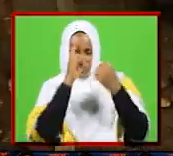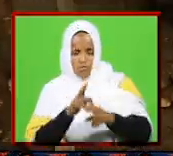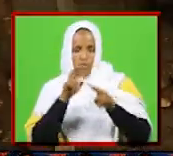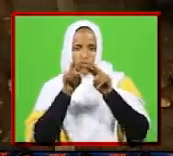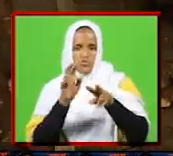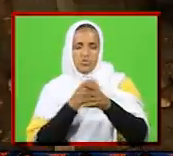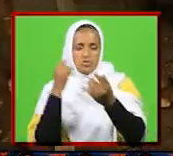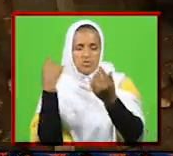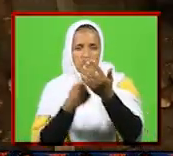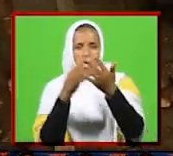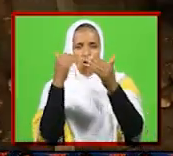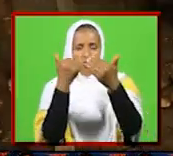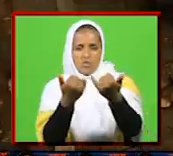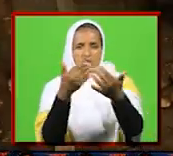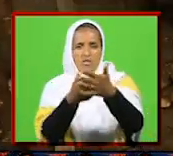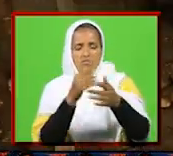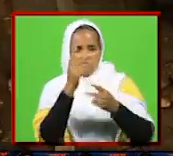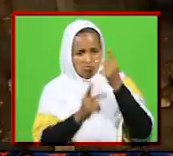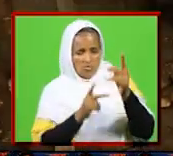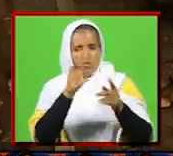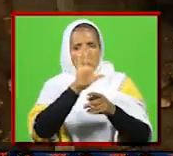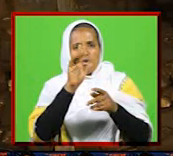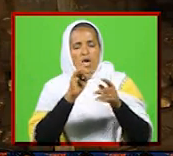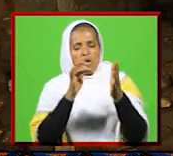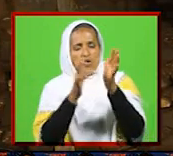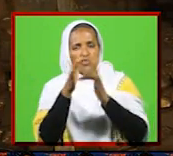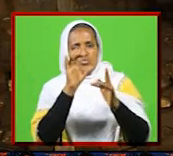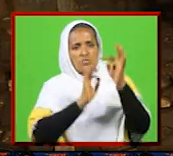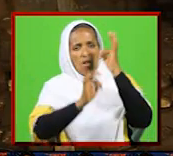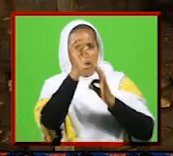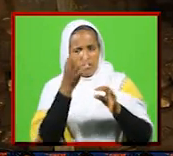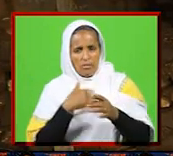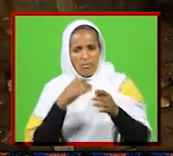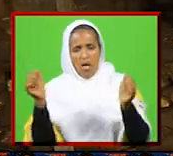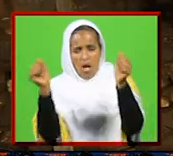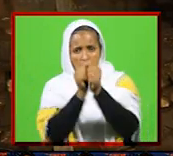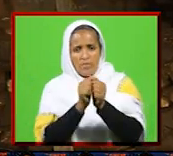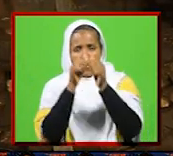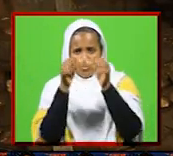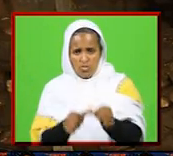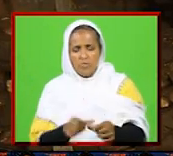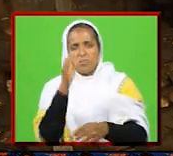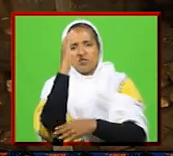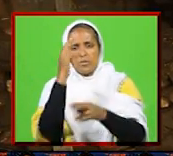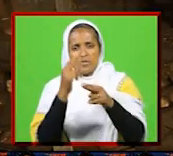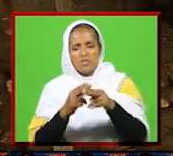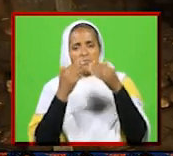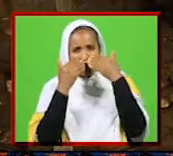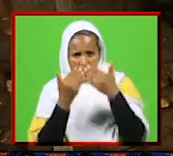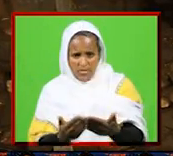ክቡራን ተመልካቾቻችን እስካሁን ስናስቃኛችሁ የነበረው የጉዲያ ኢየሱስ ቤተክርስቲያንን ታሪክ ነበረ። አብራችሁን